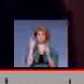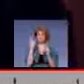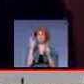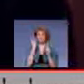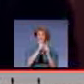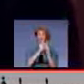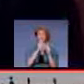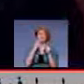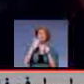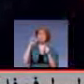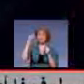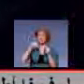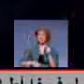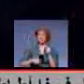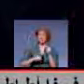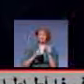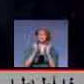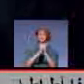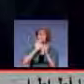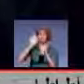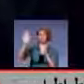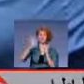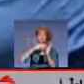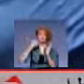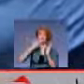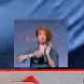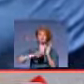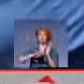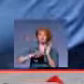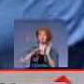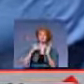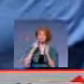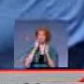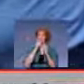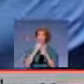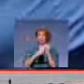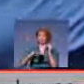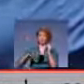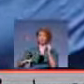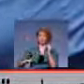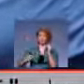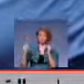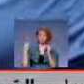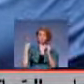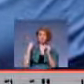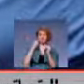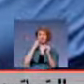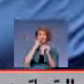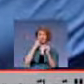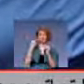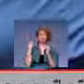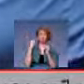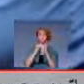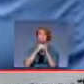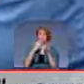وفاه فانا جيت من الشغل استاذنت من الشغل ورحت جيت هنا خدت دش وطلع حاله وفاه وانا جاي قالت لي يا بابا